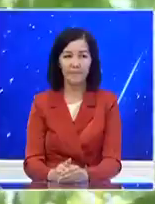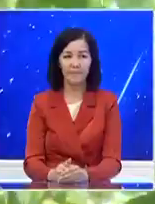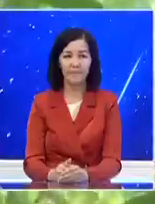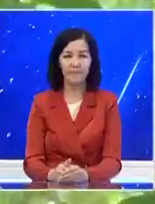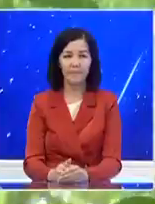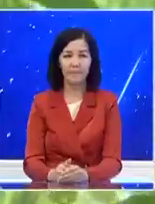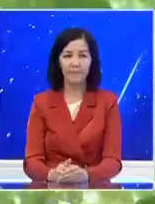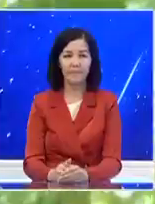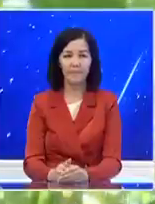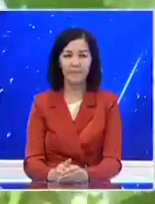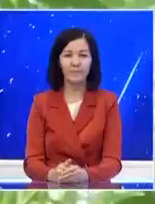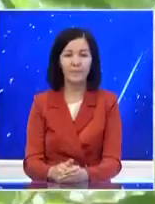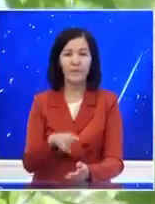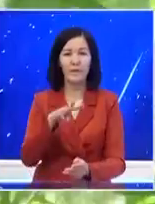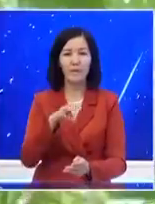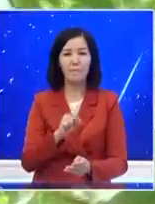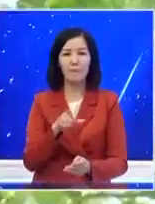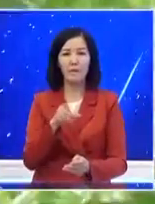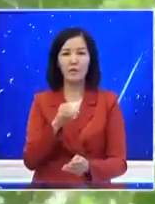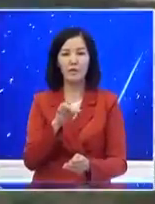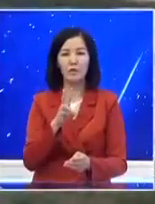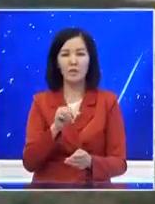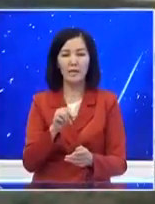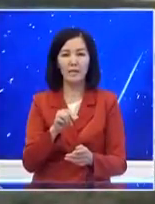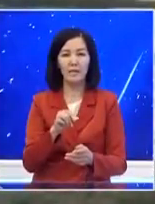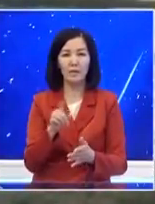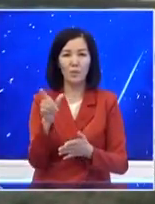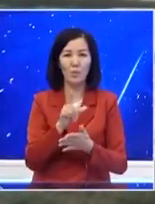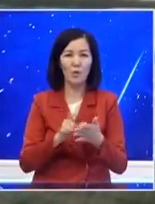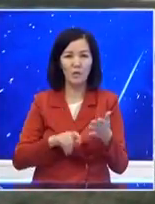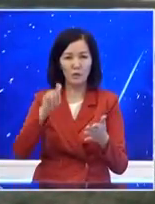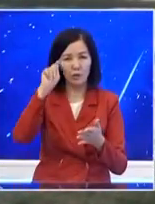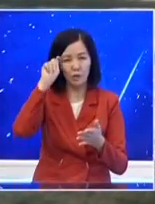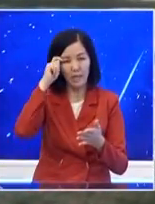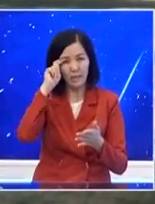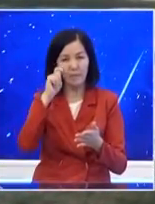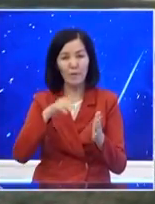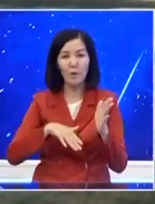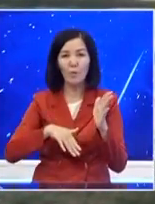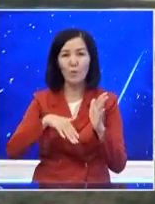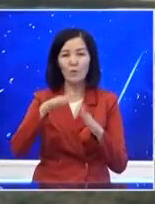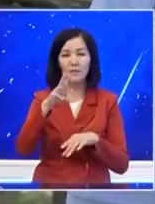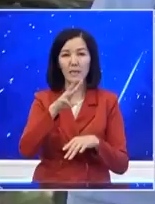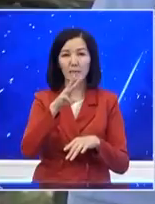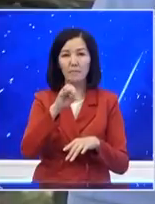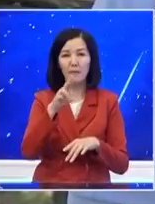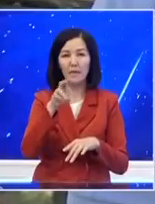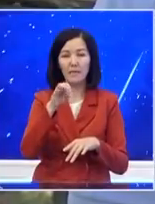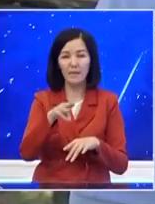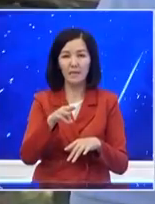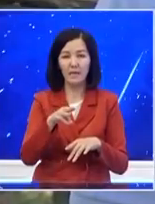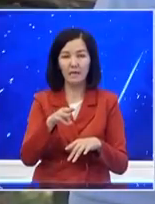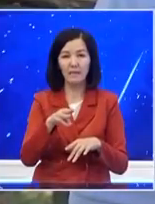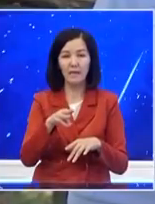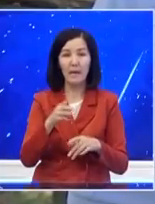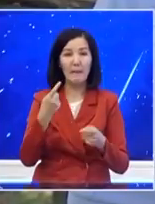сорланамды сағындым. Мағжанның мағжан жырларын жастанып өскеннің бірі Медет Жұмабай, тегі де ұқсас, бірақ екі азамат